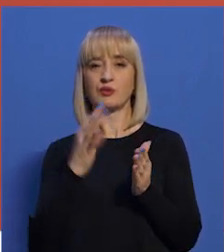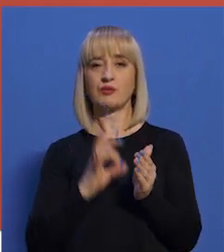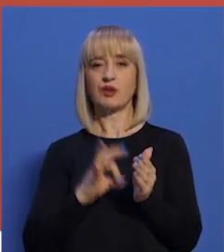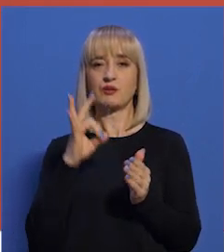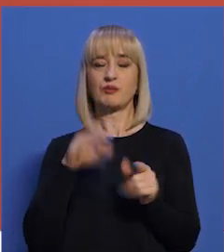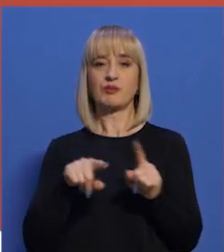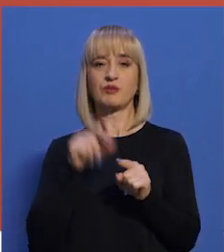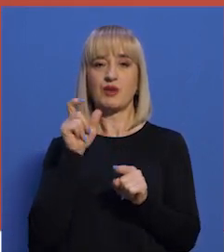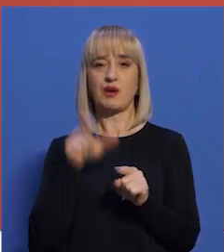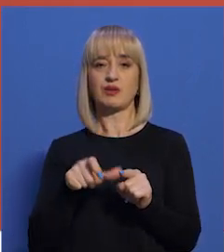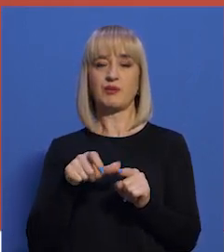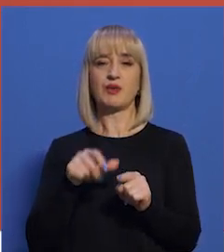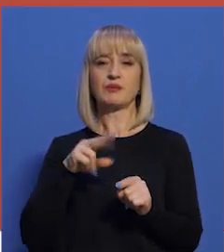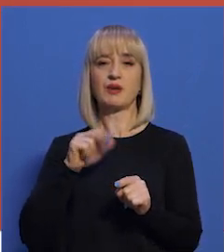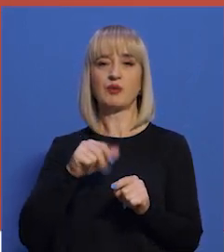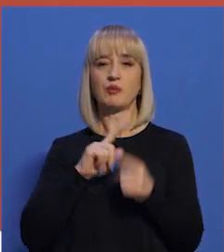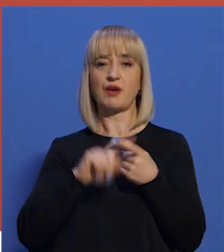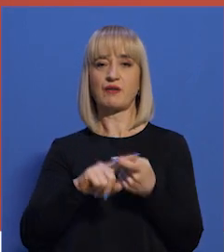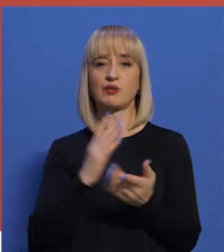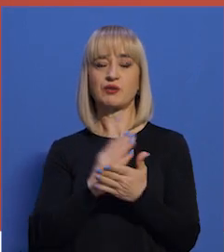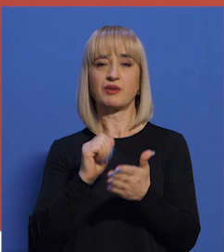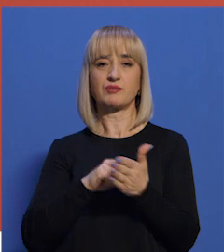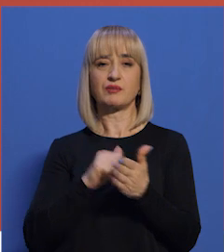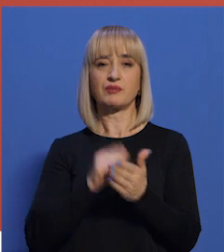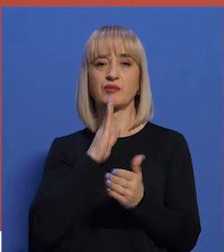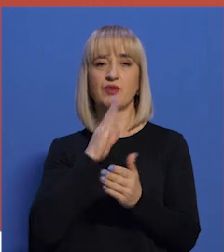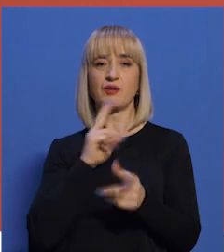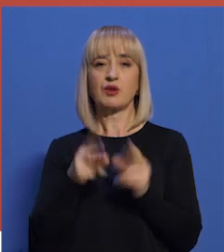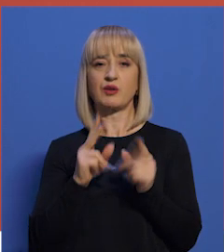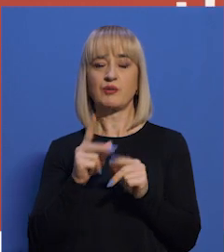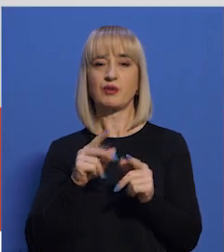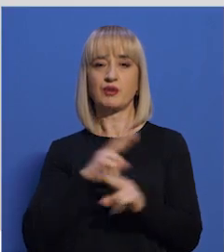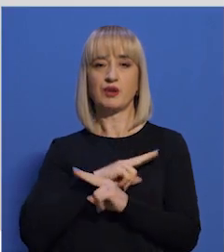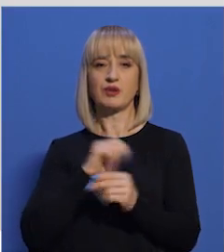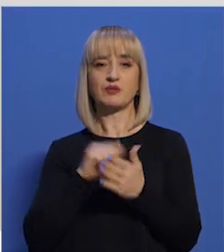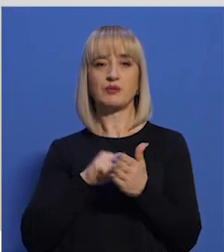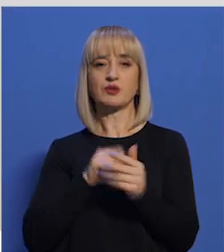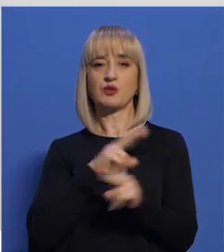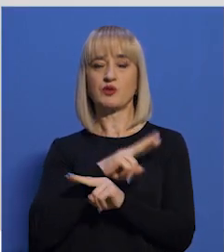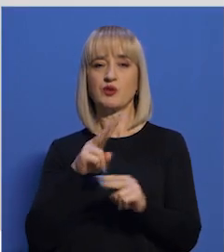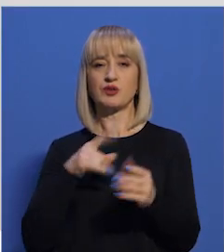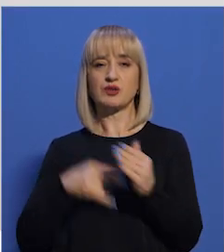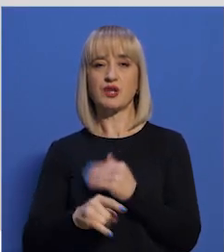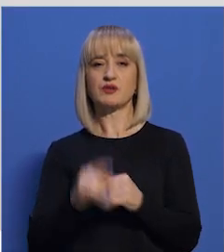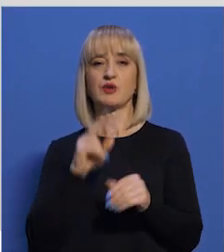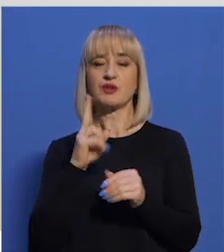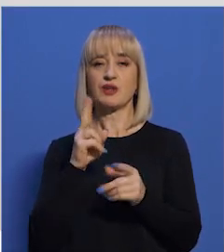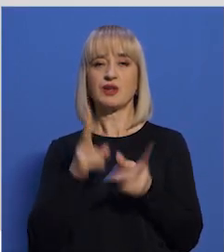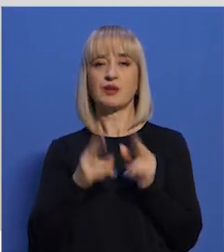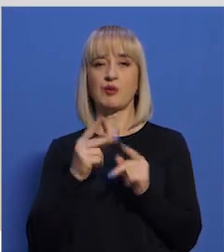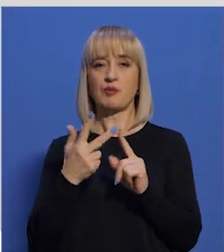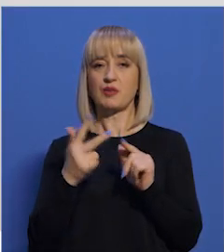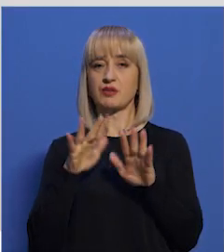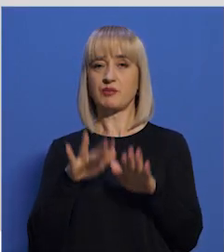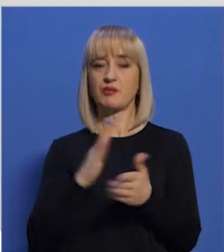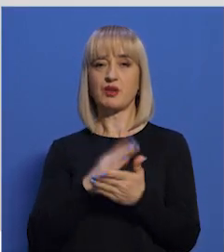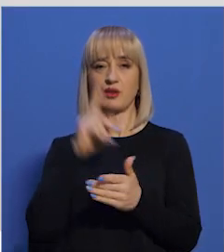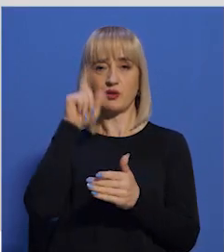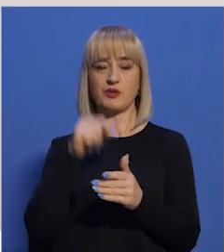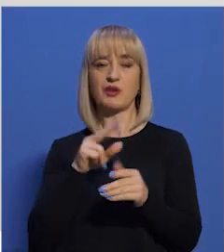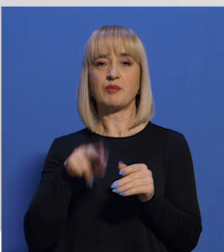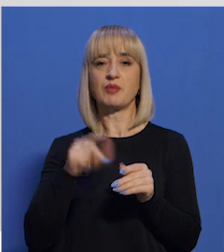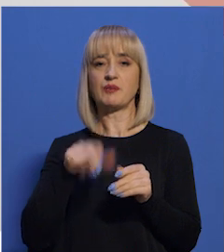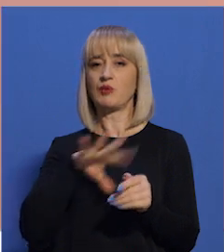შემთხვევების 95% ადამიანის პაპილომა ვირუსით არის გამოწვეული. ქალების კიბოთი გარდაცვალების მიზეზთა შორის საშულოსნოს ყელის კიბო